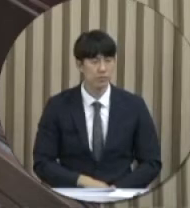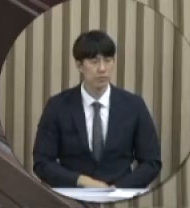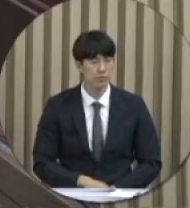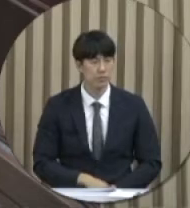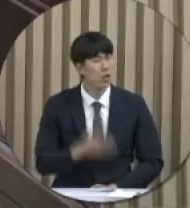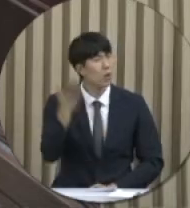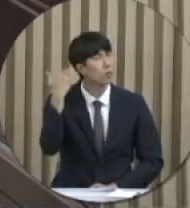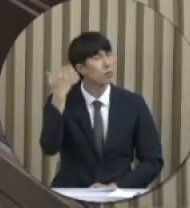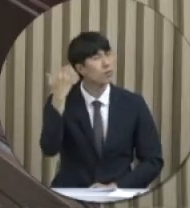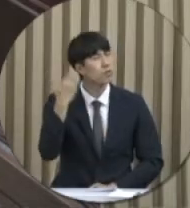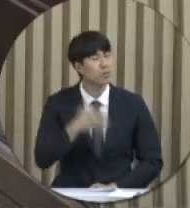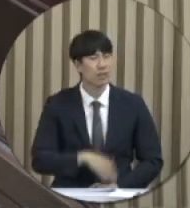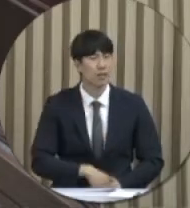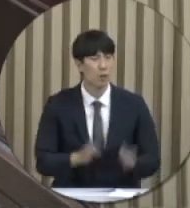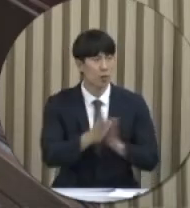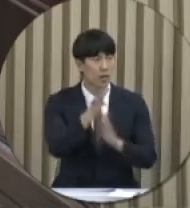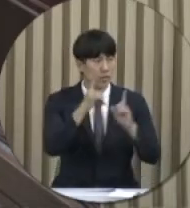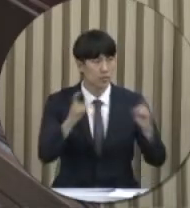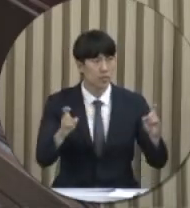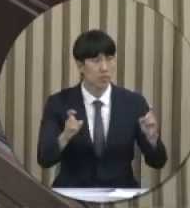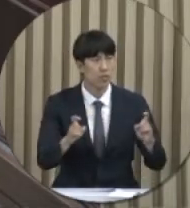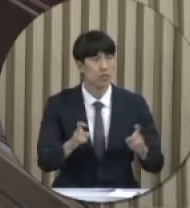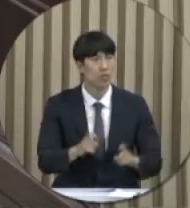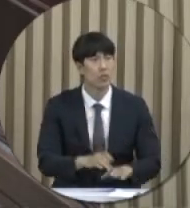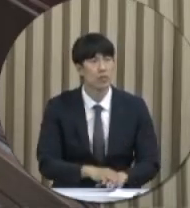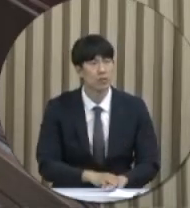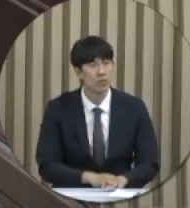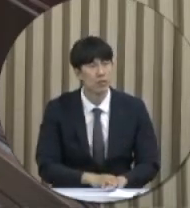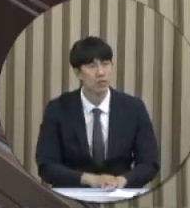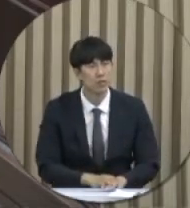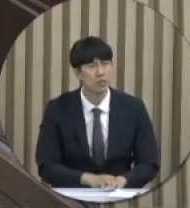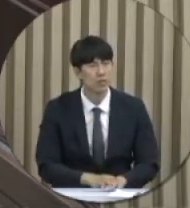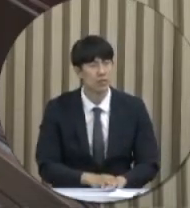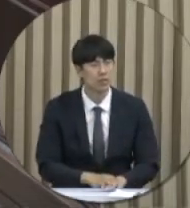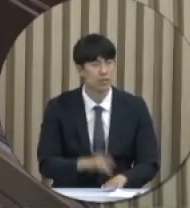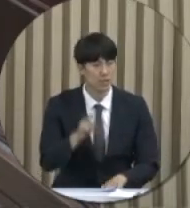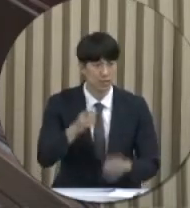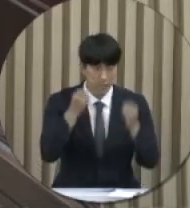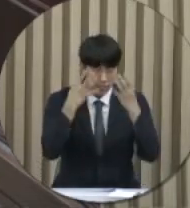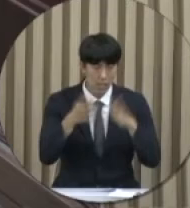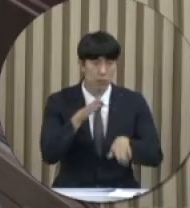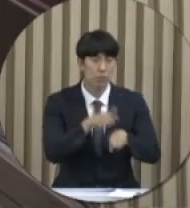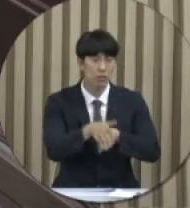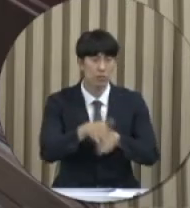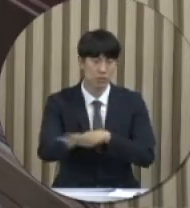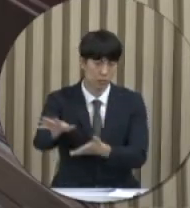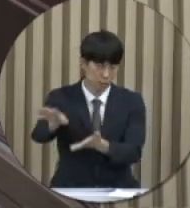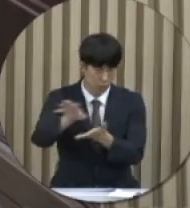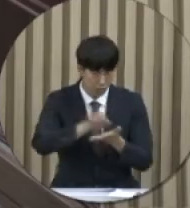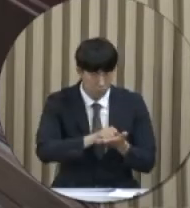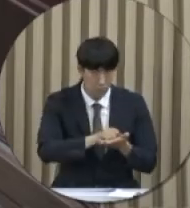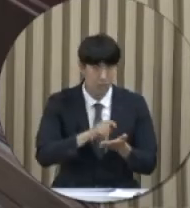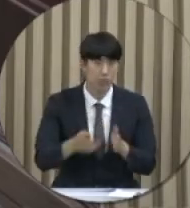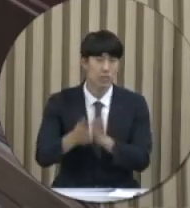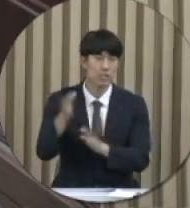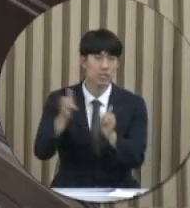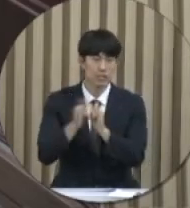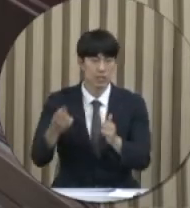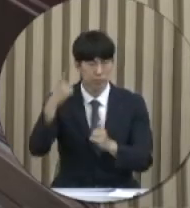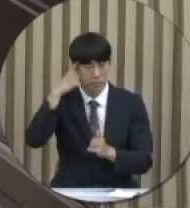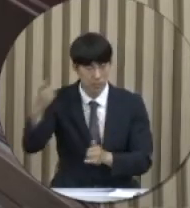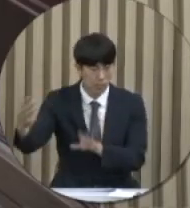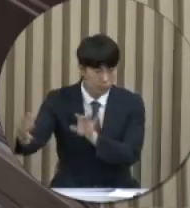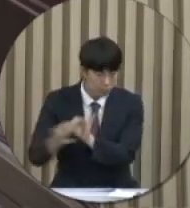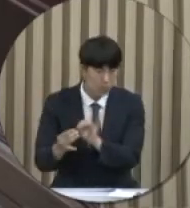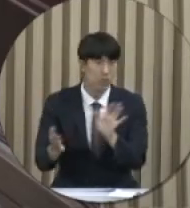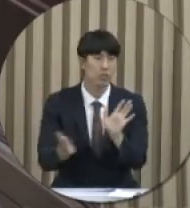얼마 전에 화성에 구청 체제를 도입을 하겠다라고 많은 의견을 시민분들에게 수렴을 했었던 거로